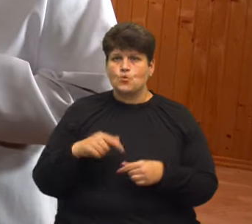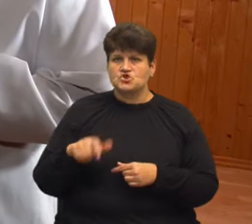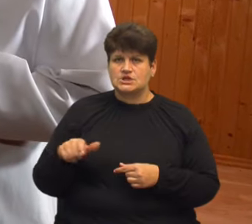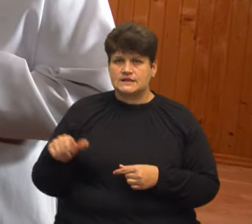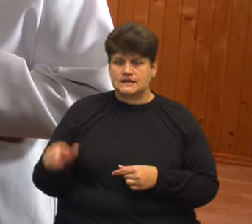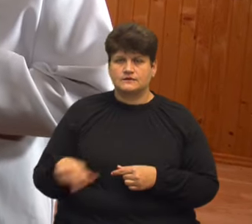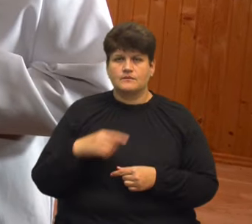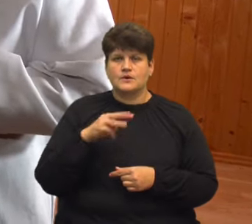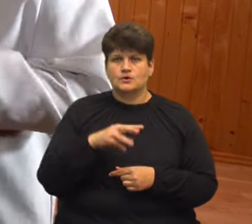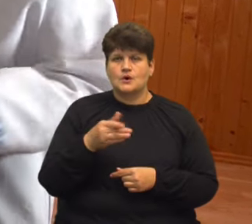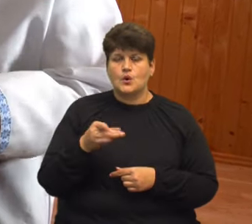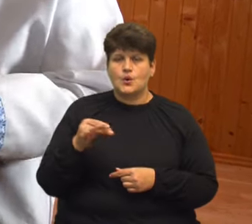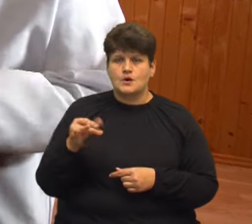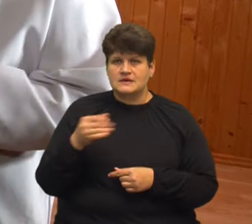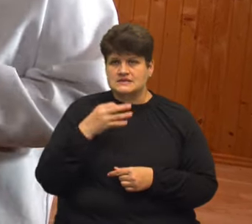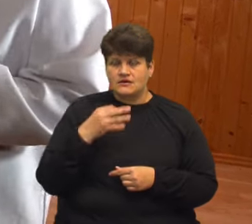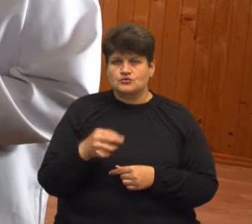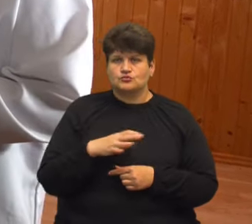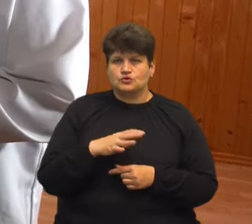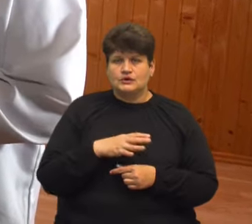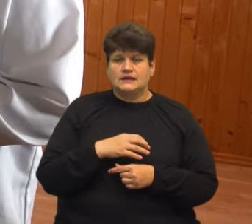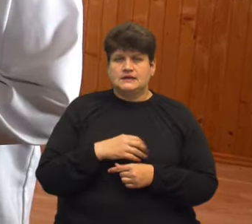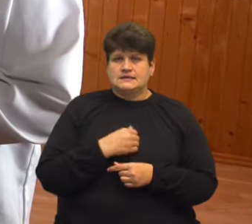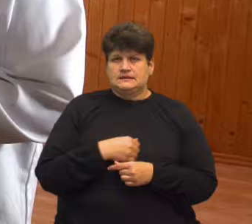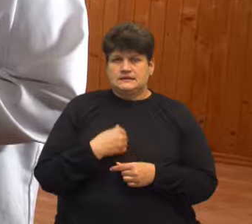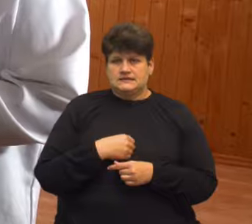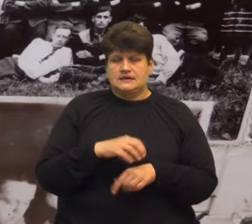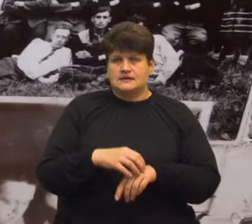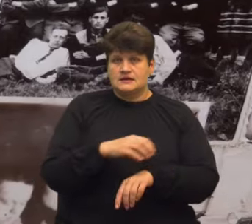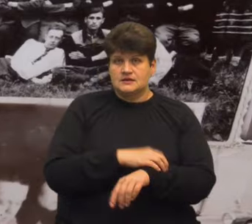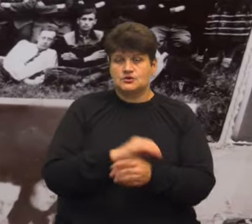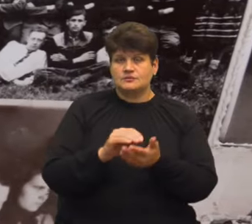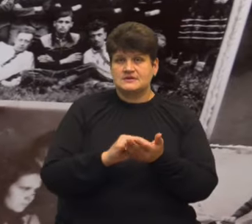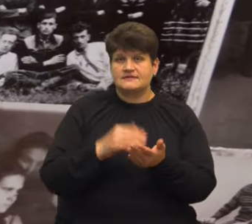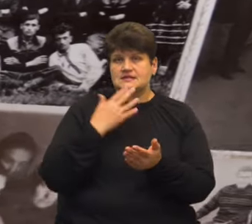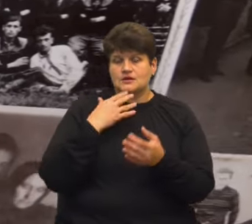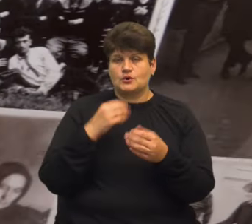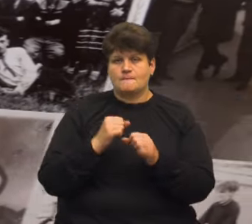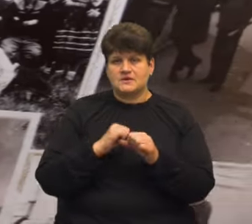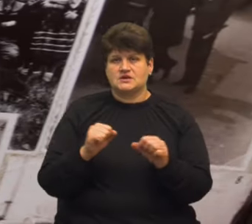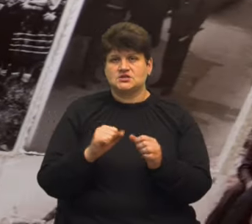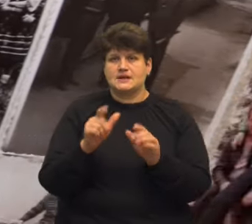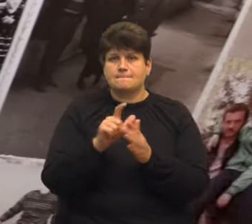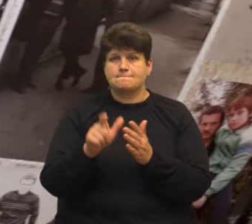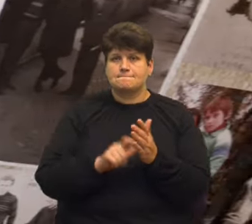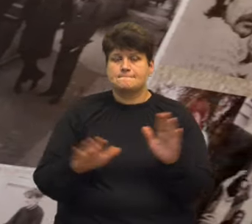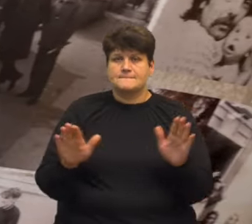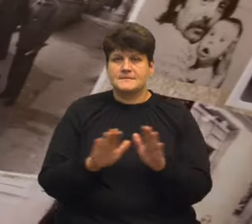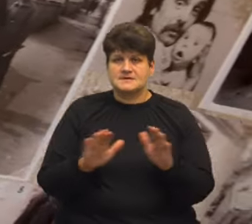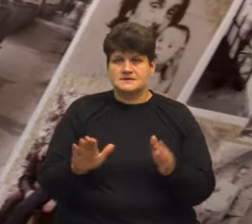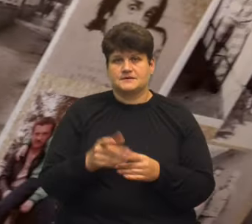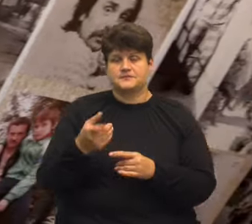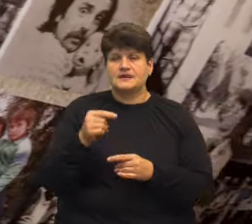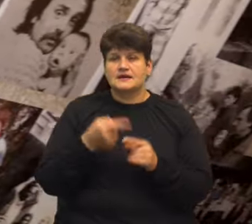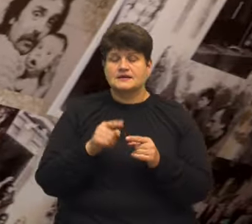Горбаль каже, викликав невдоволення у радянської влади тим, що писав національно-патріотичні пісні. Музичні колективи, якими він керував, не використовували